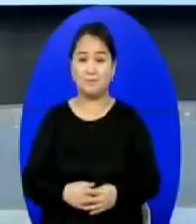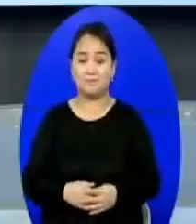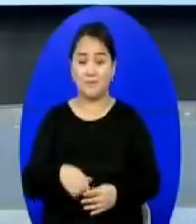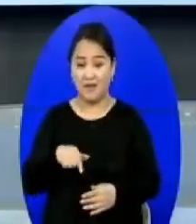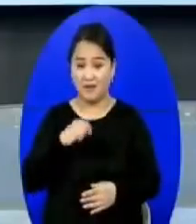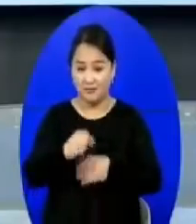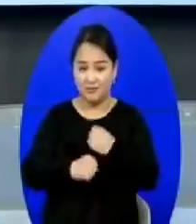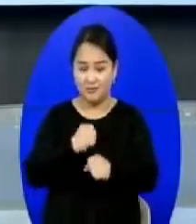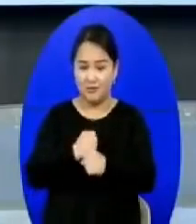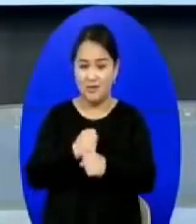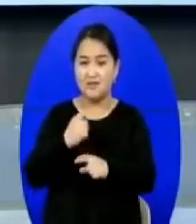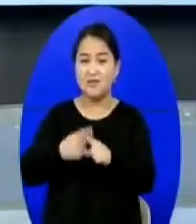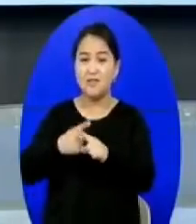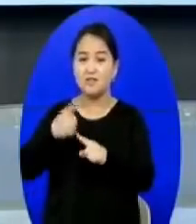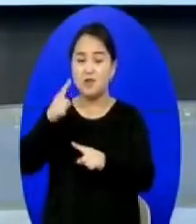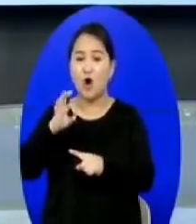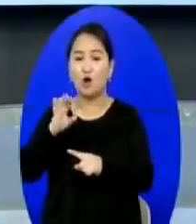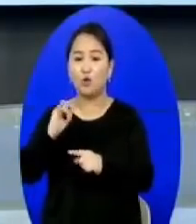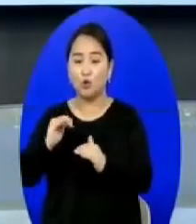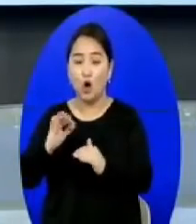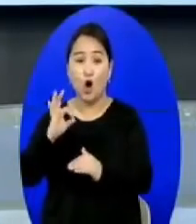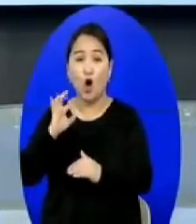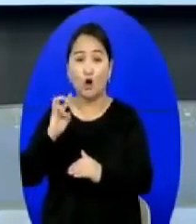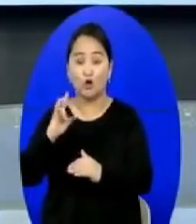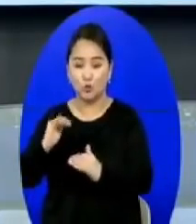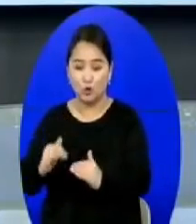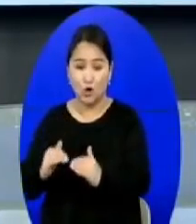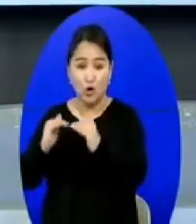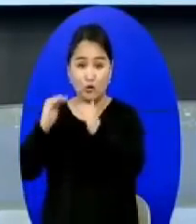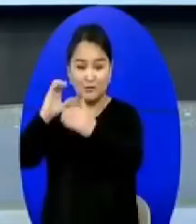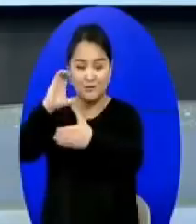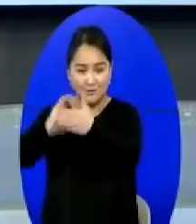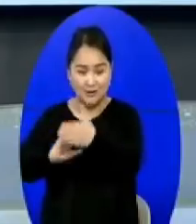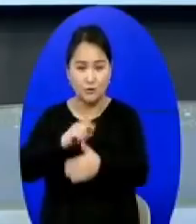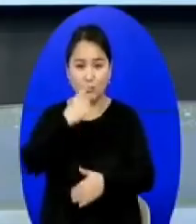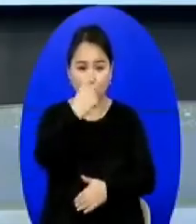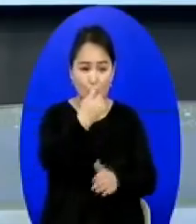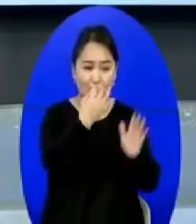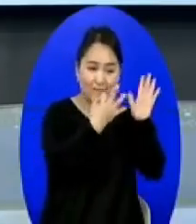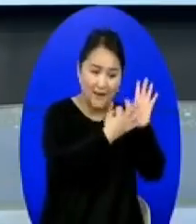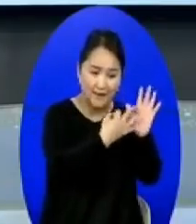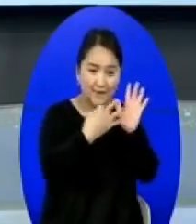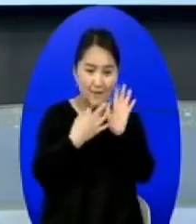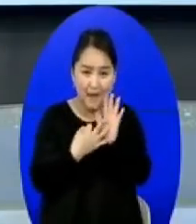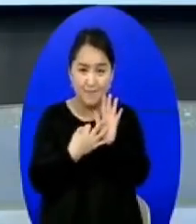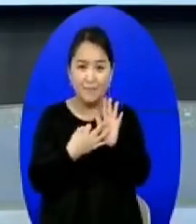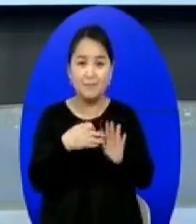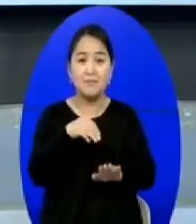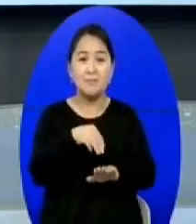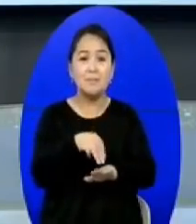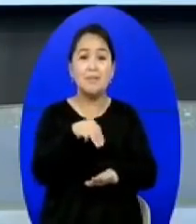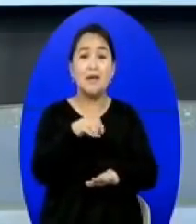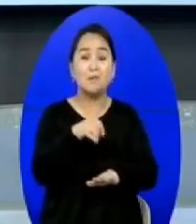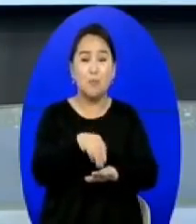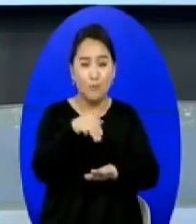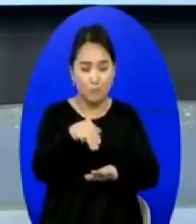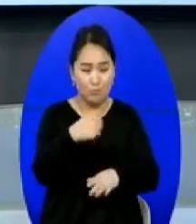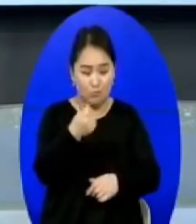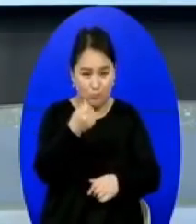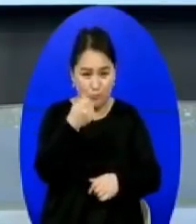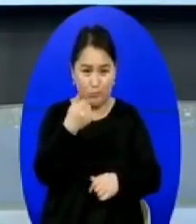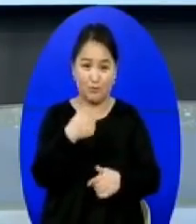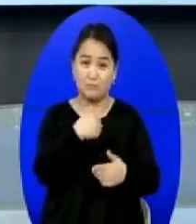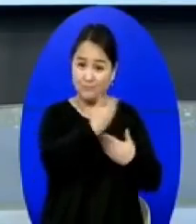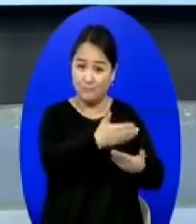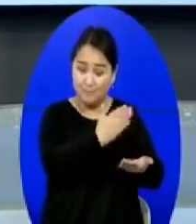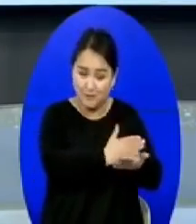Энэ жил нийслэлийн орон нутгийн хөгжлийн санд 188 тэрбум төгрөг хуваарилсан. Энэ мөнгийг ямар ажил зарцуулмаар байгаа талаарх иргэдийн сандыг цагмаар авах боломжтой